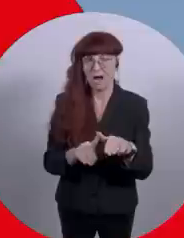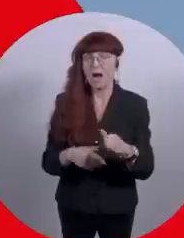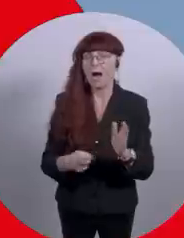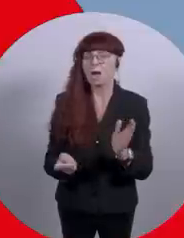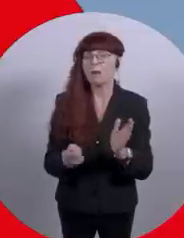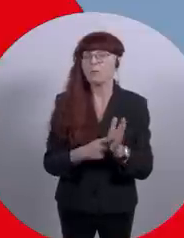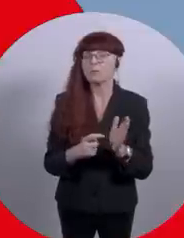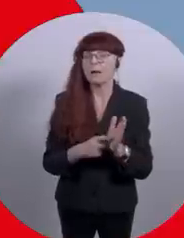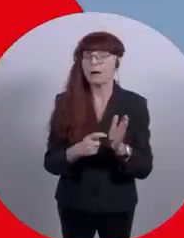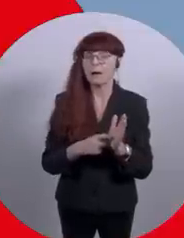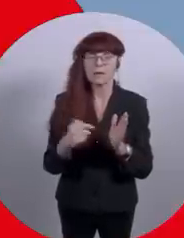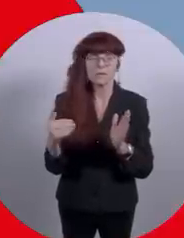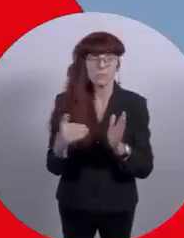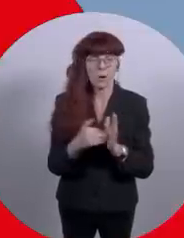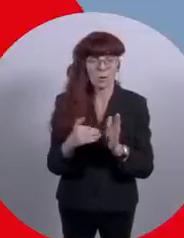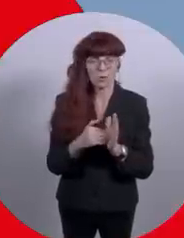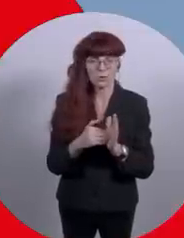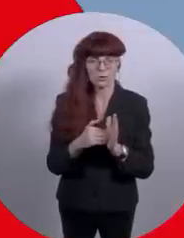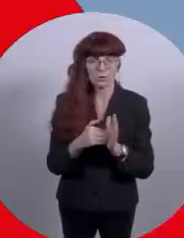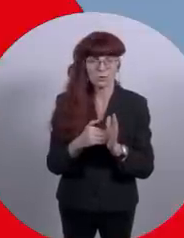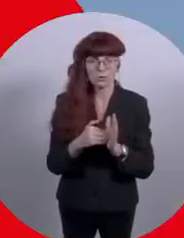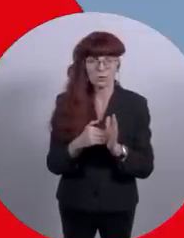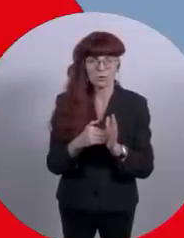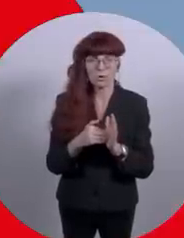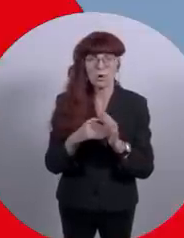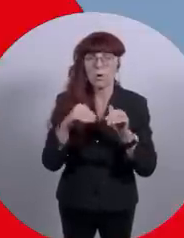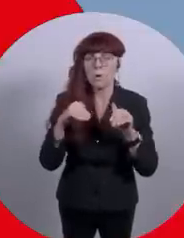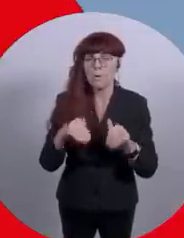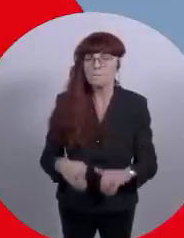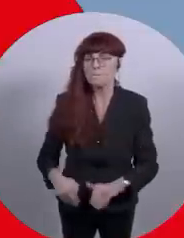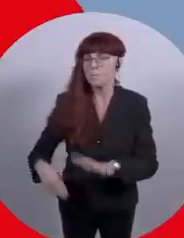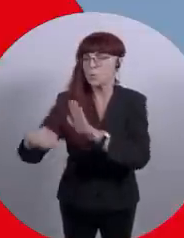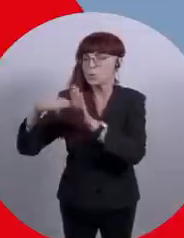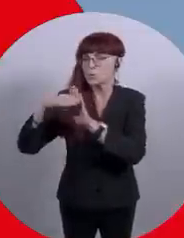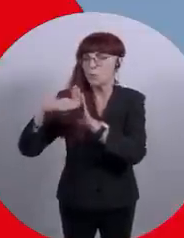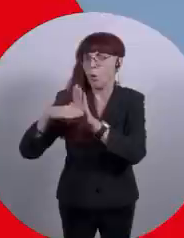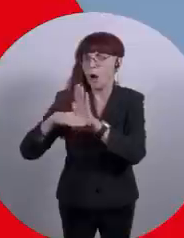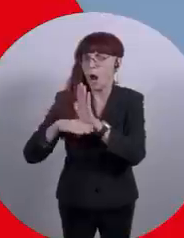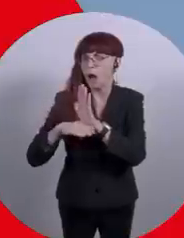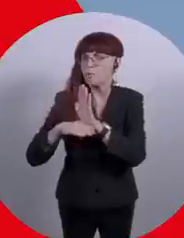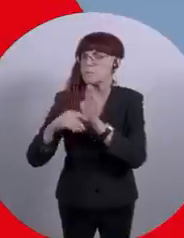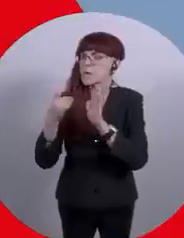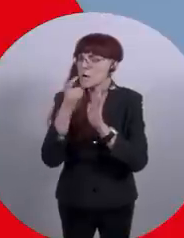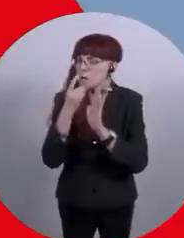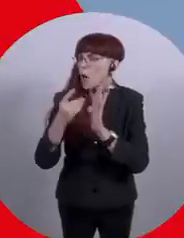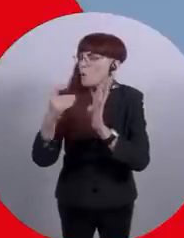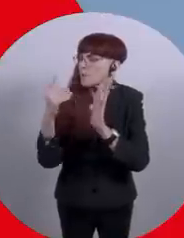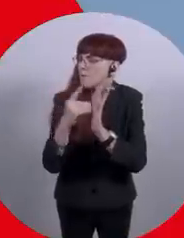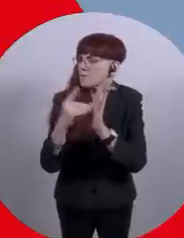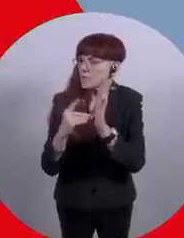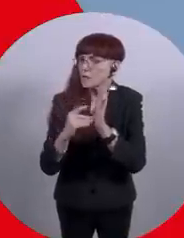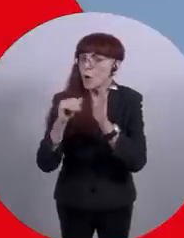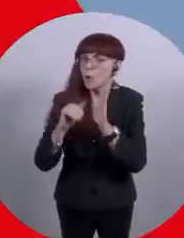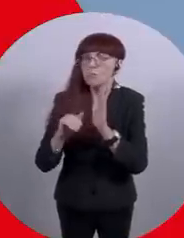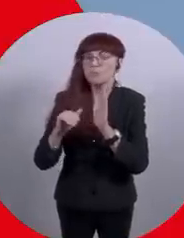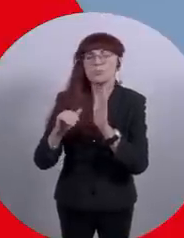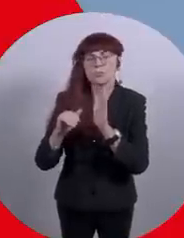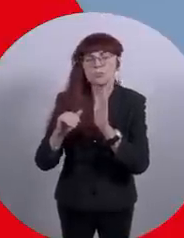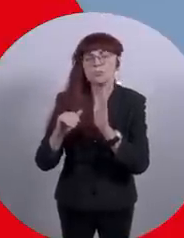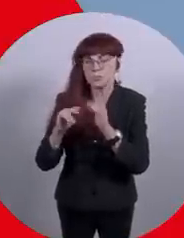notwendig sich programmatisch zu definieren die Antworten zu geben